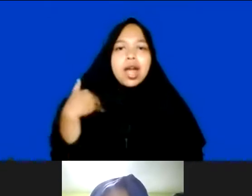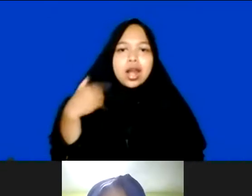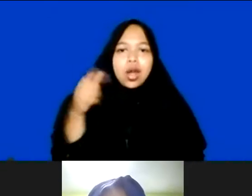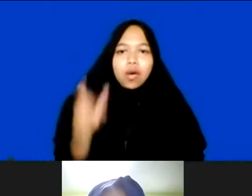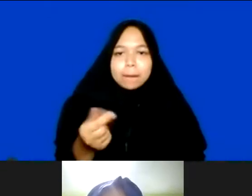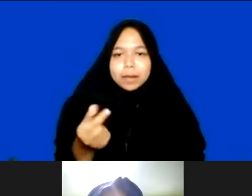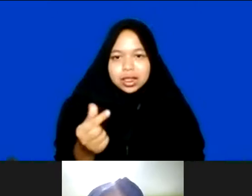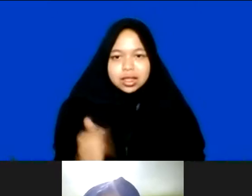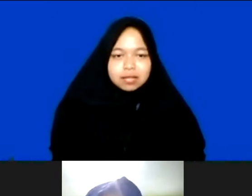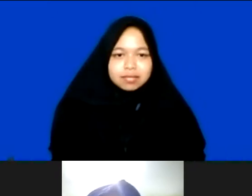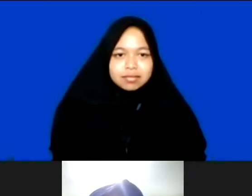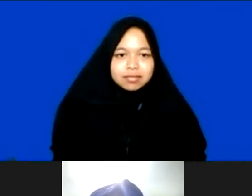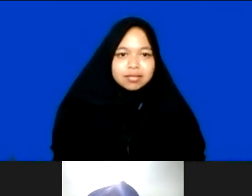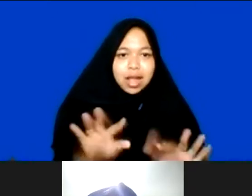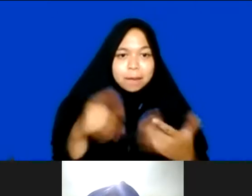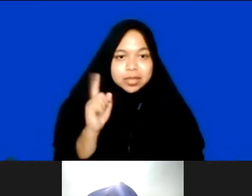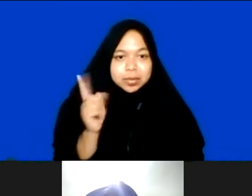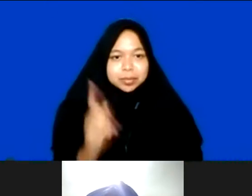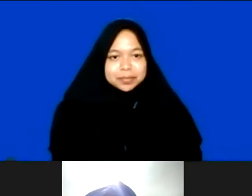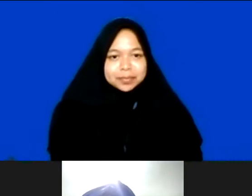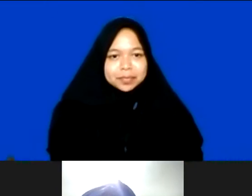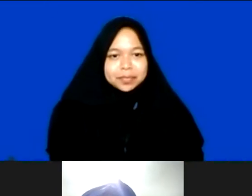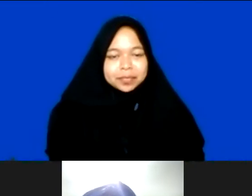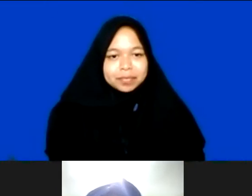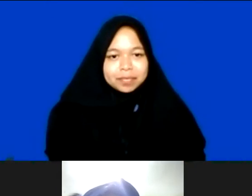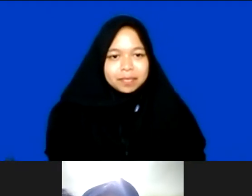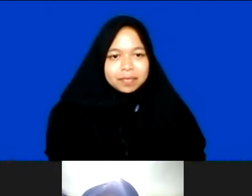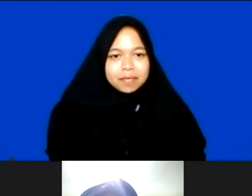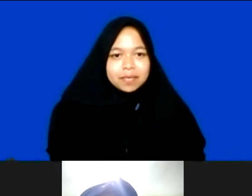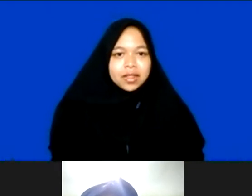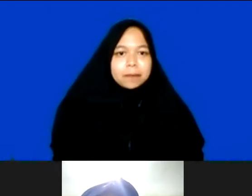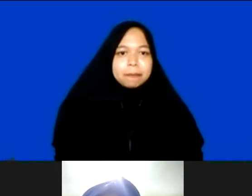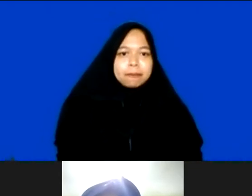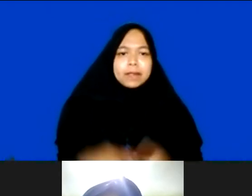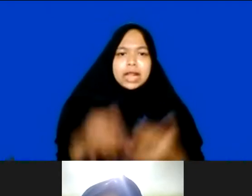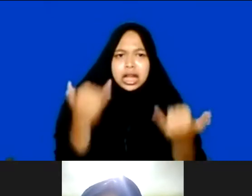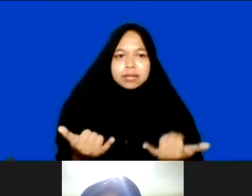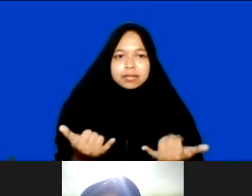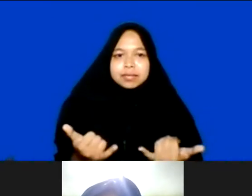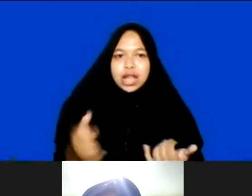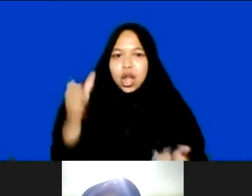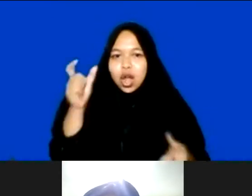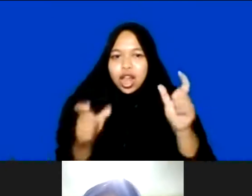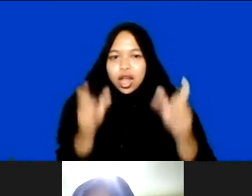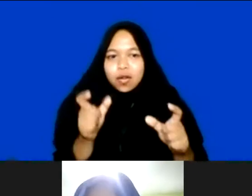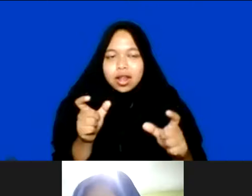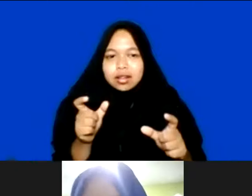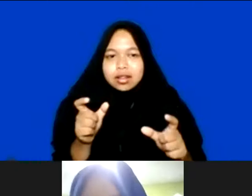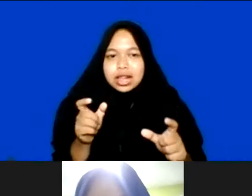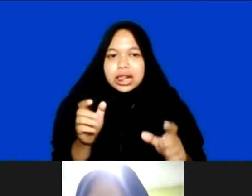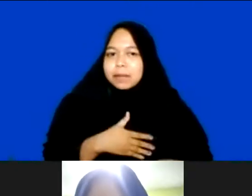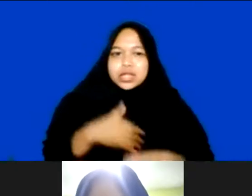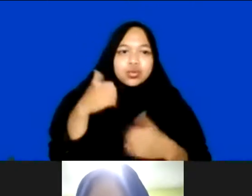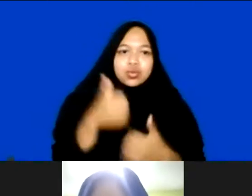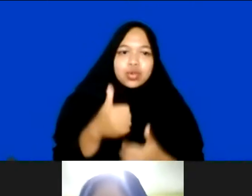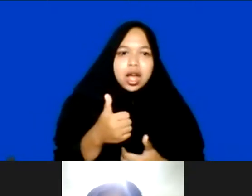Karena memang, apalagi di saat sekarang ini orang lebih senang beli online kan, nggak ke fisik gitu kan. Jadi malah